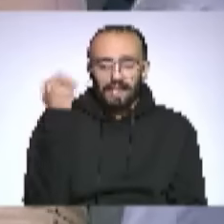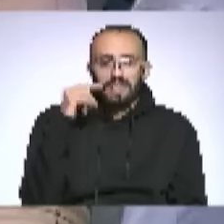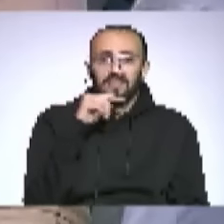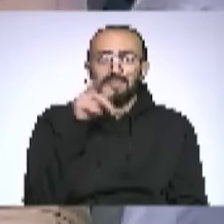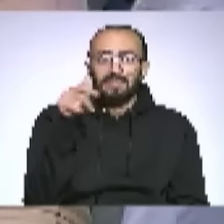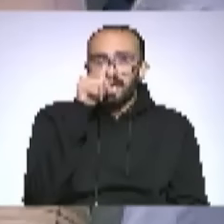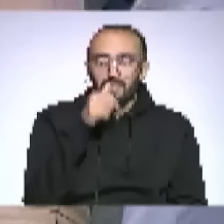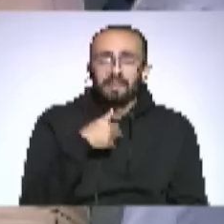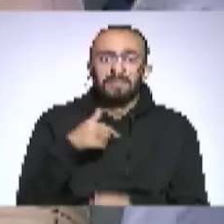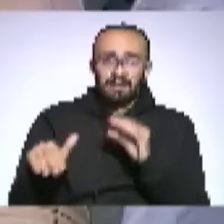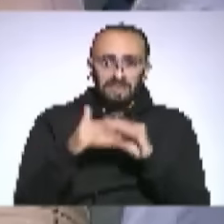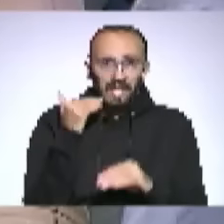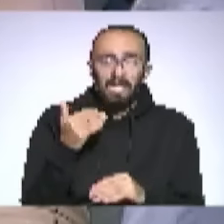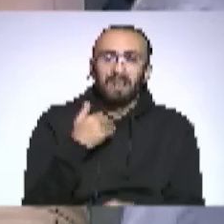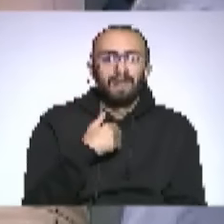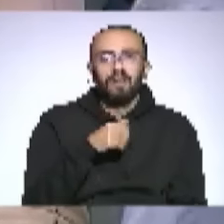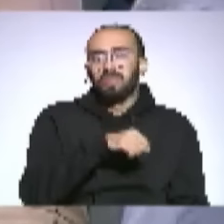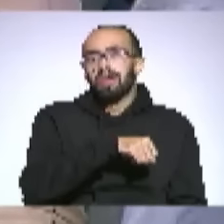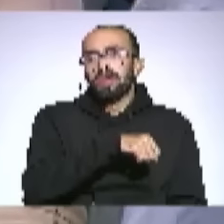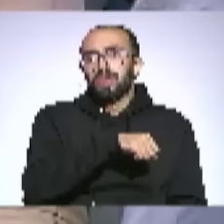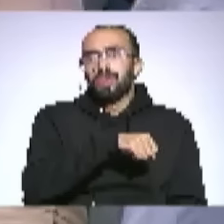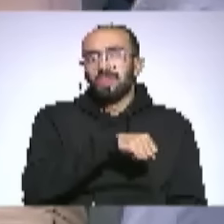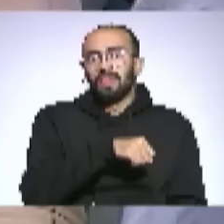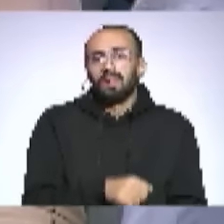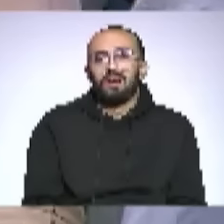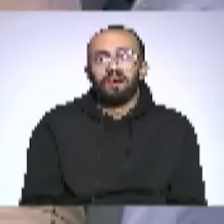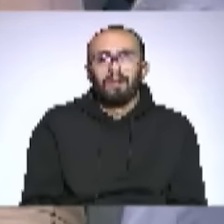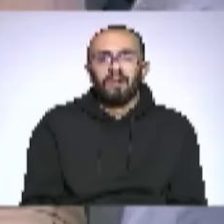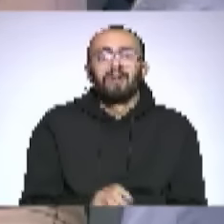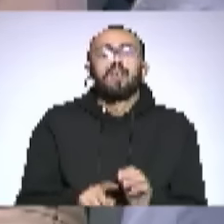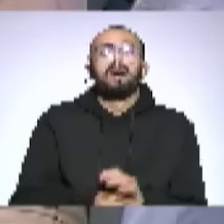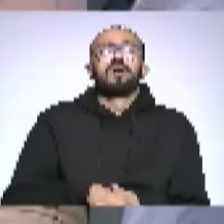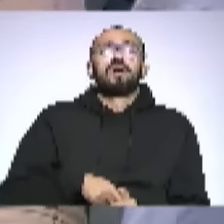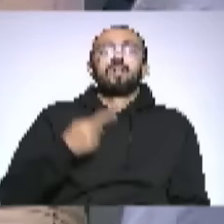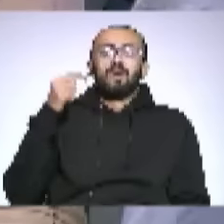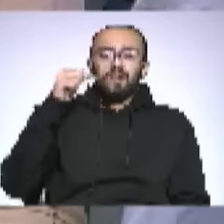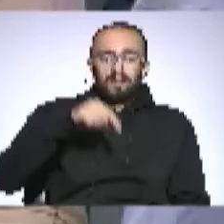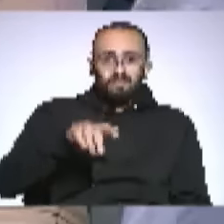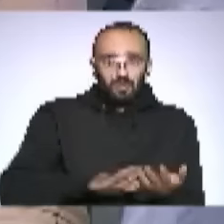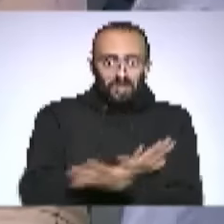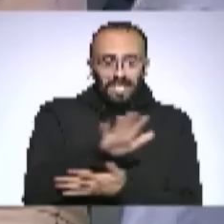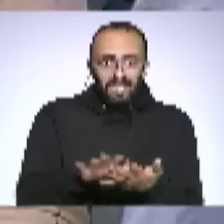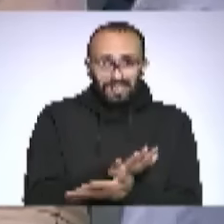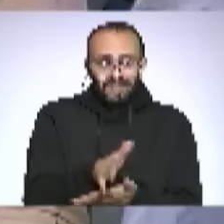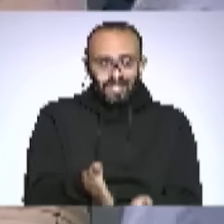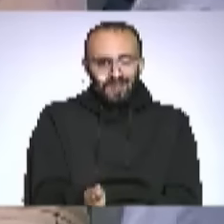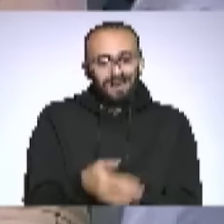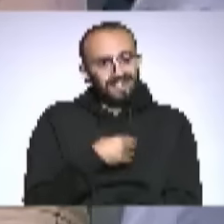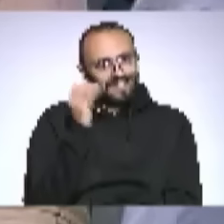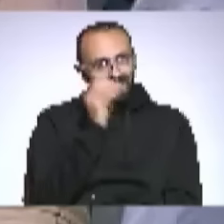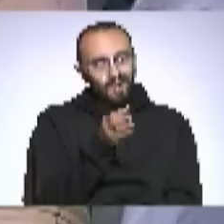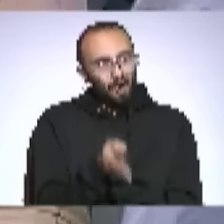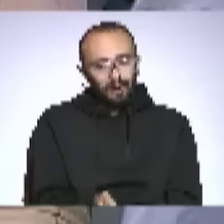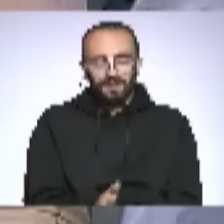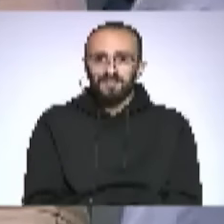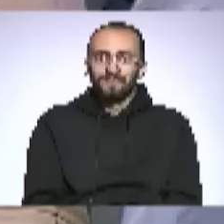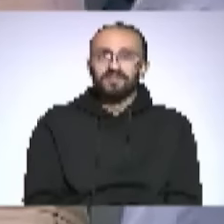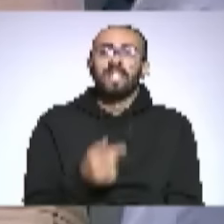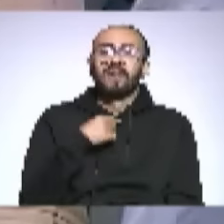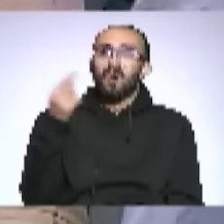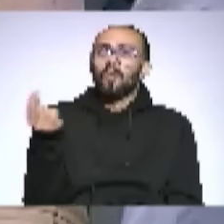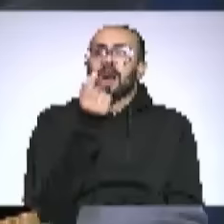بعتت الرساله و ما هتمنا خالص اول حلقه احنا فيها اهو في المشاكل ف عرضنا المشكله طب انا عايز اقول